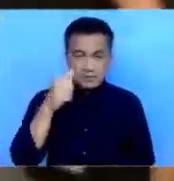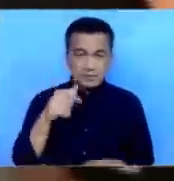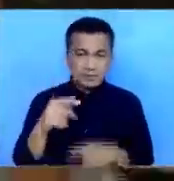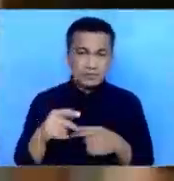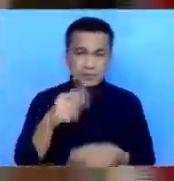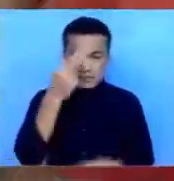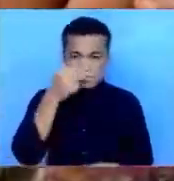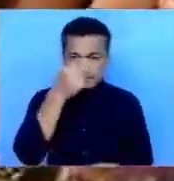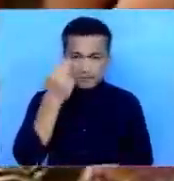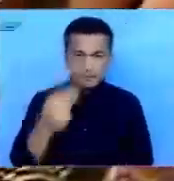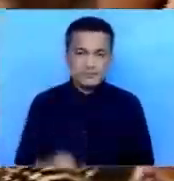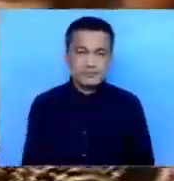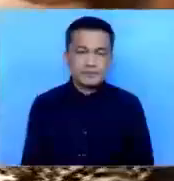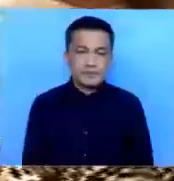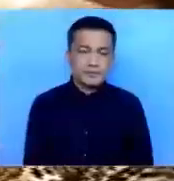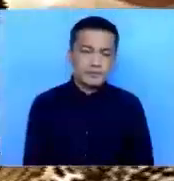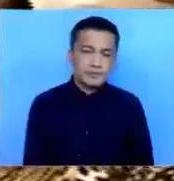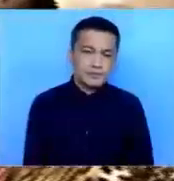Katoliko.